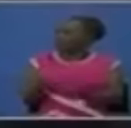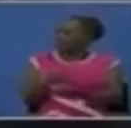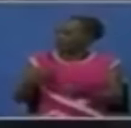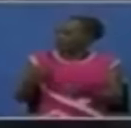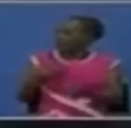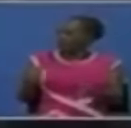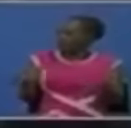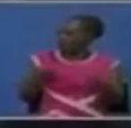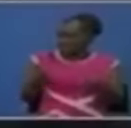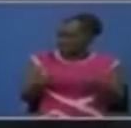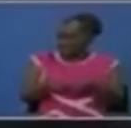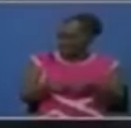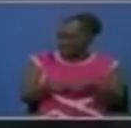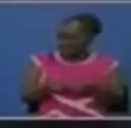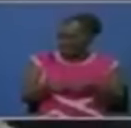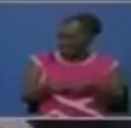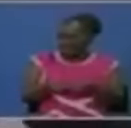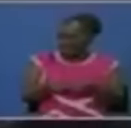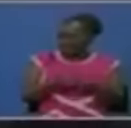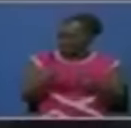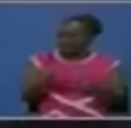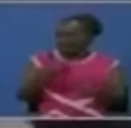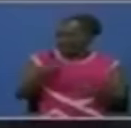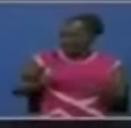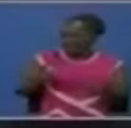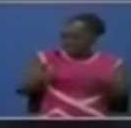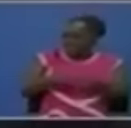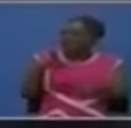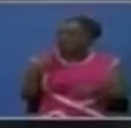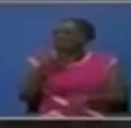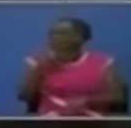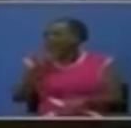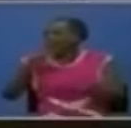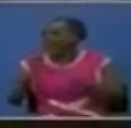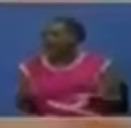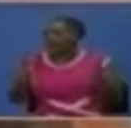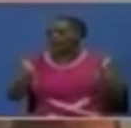sister mwanamke? Kwani anaweza kuwa atakuwa na sister mwanaume hao?